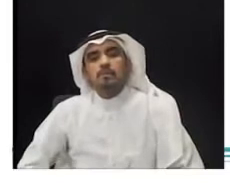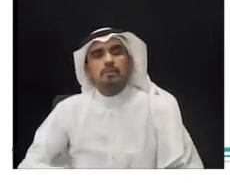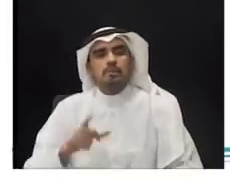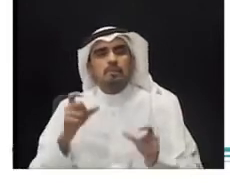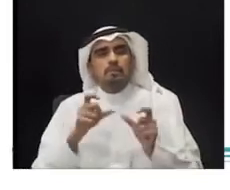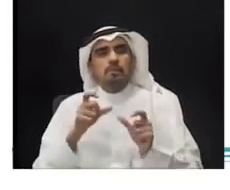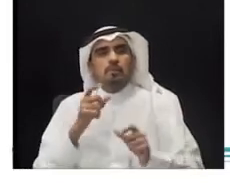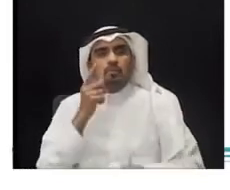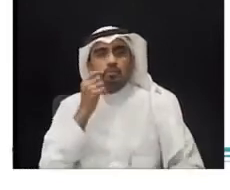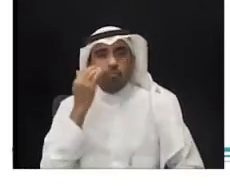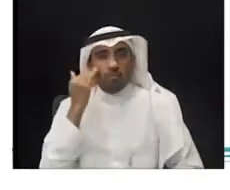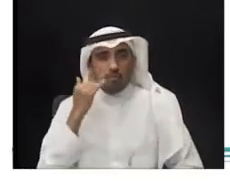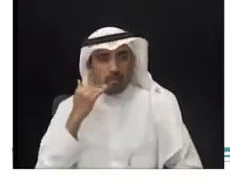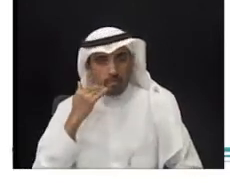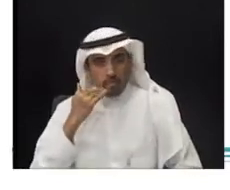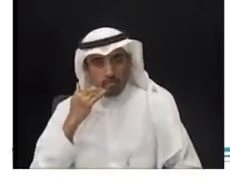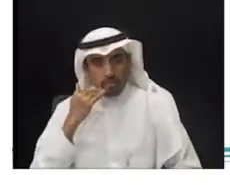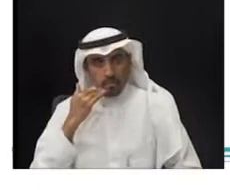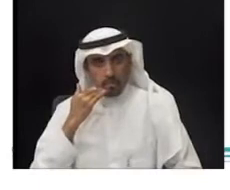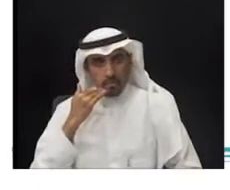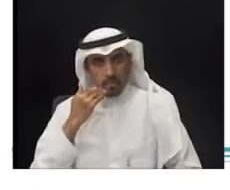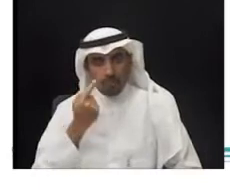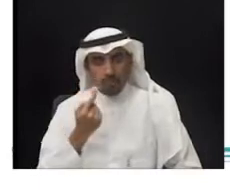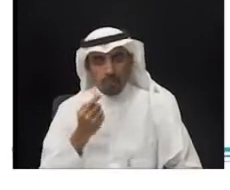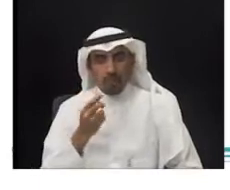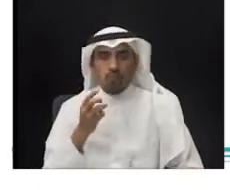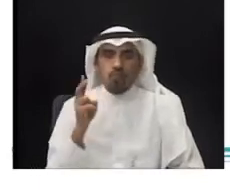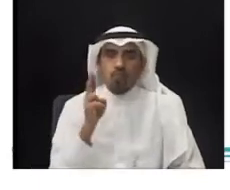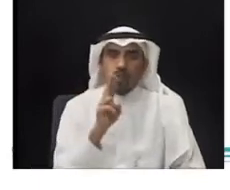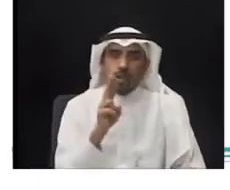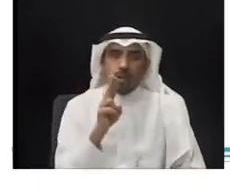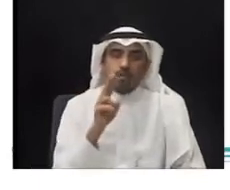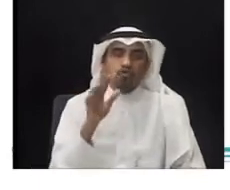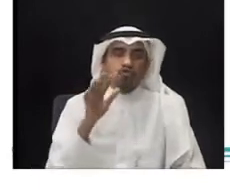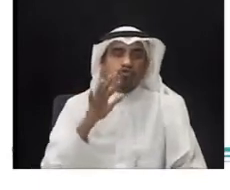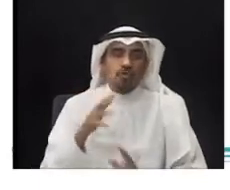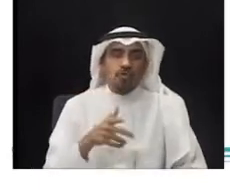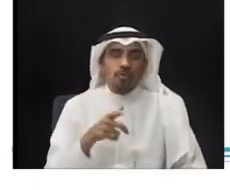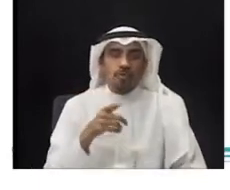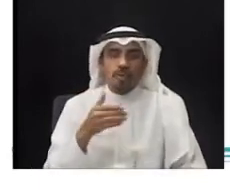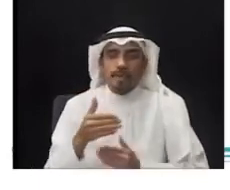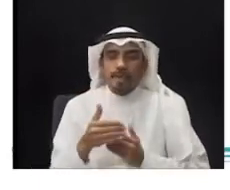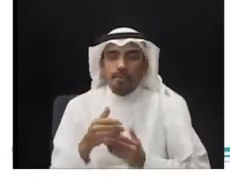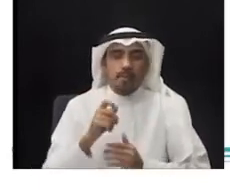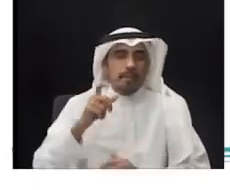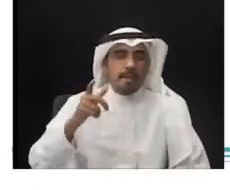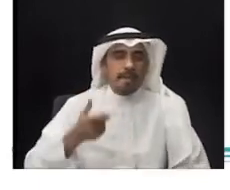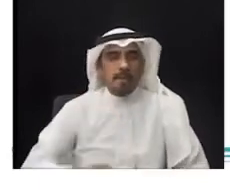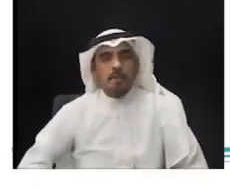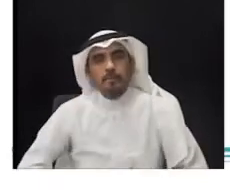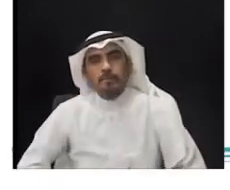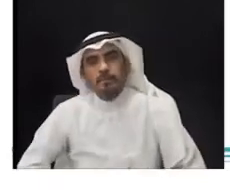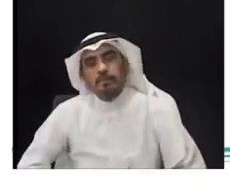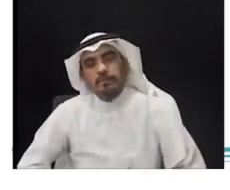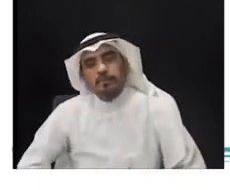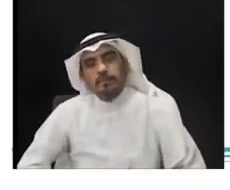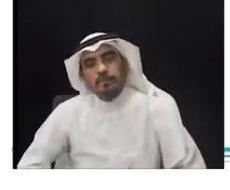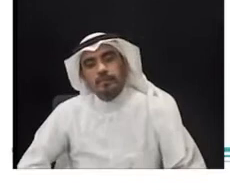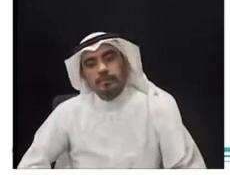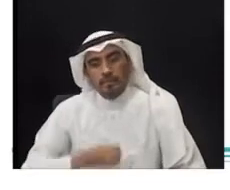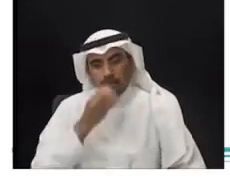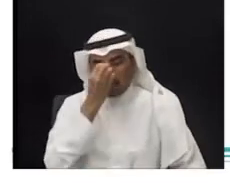بأي دلالة؟ هل جاءت للمذكر أو المؤنث؟ للمفرد أو المثنى أو الجمع؟ تدل على قريب أم بعيد؟